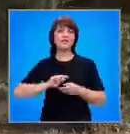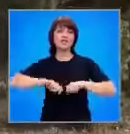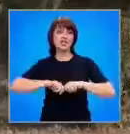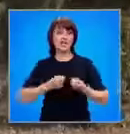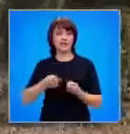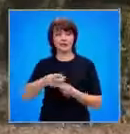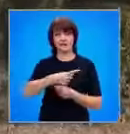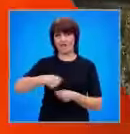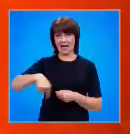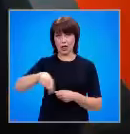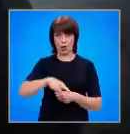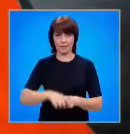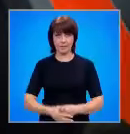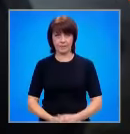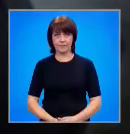района.